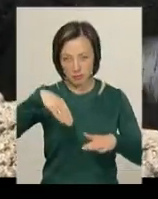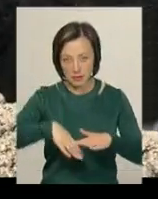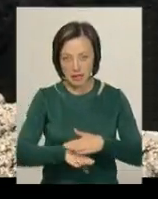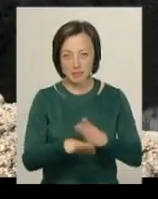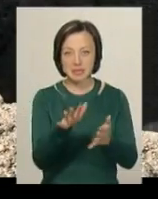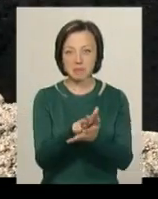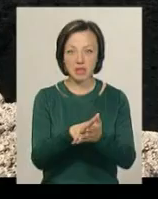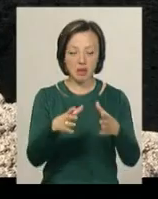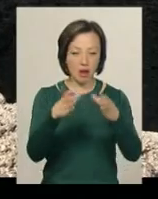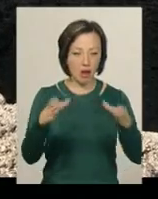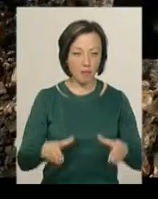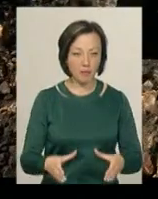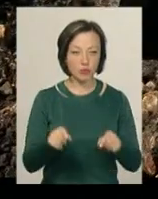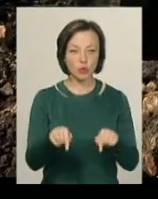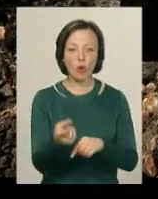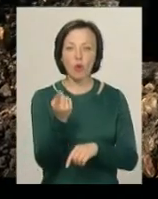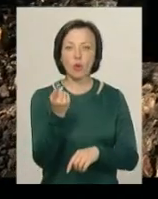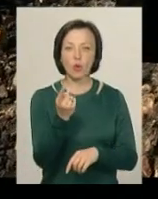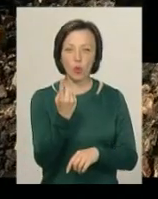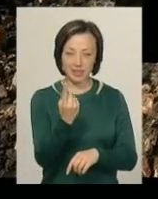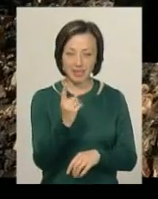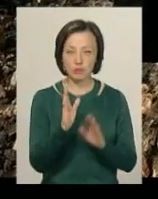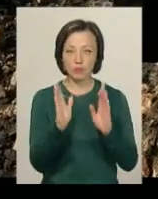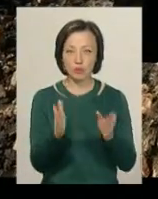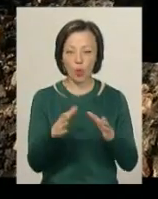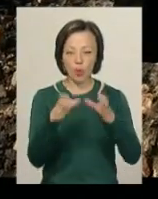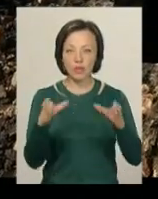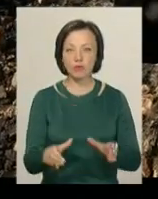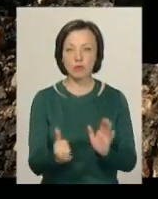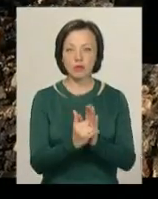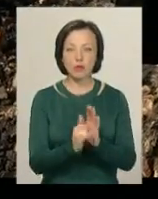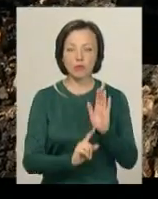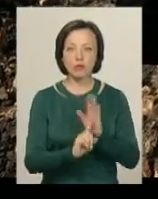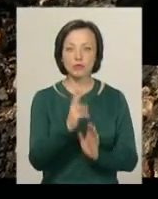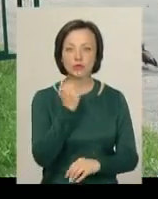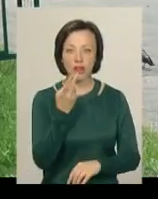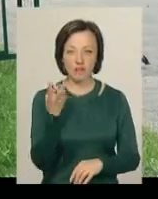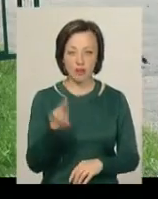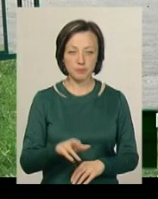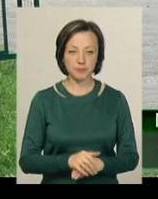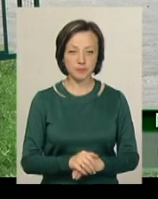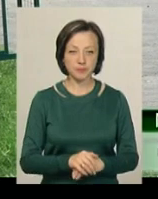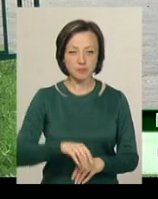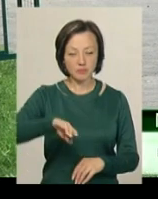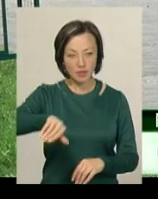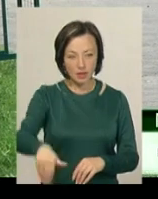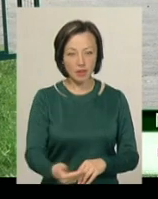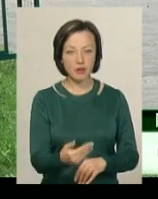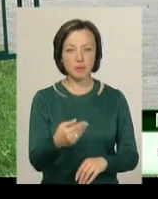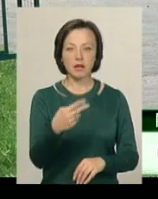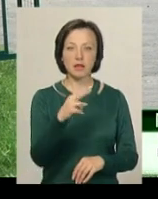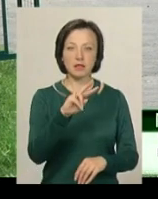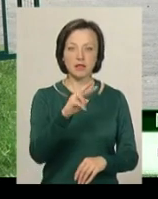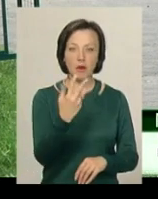підземну сміттєкамеру. Тут розмістять один з двох контейнерів, які мають встановити в місті на початку червня. Яма